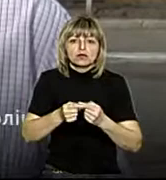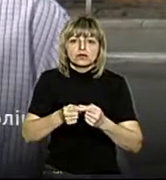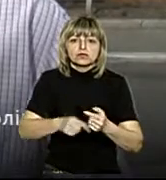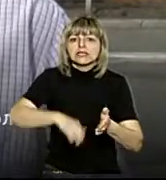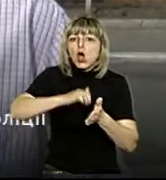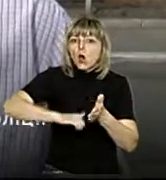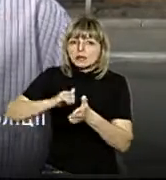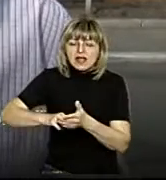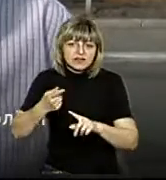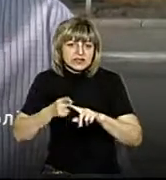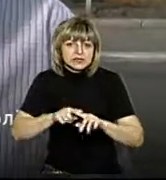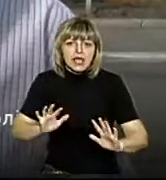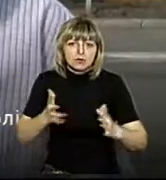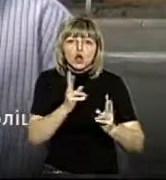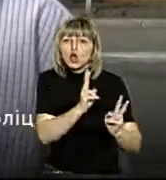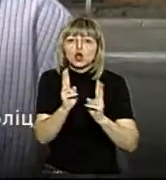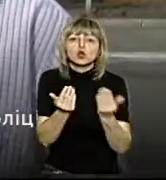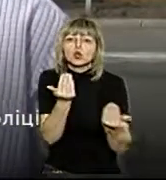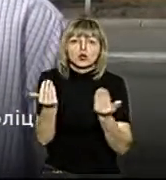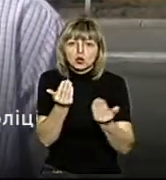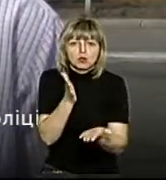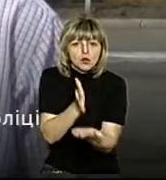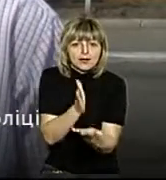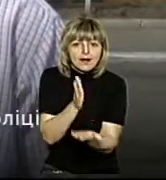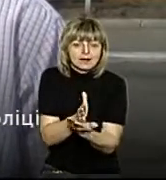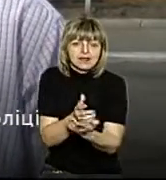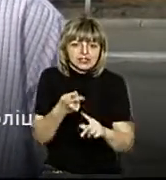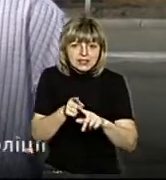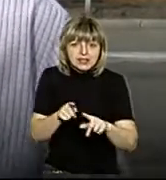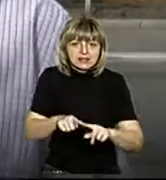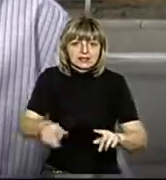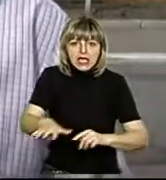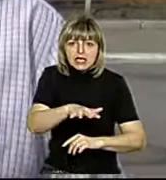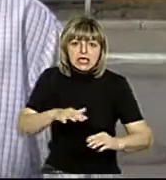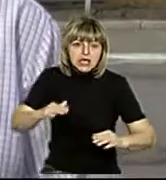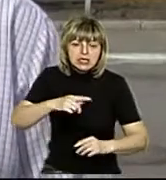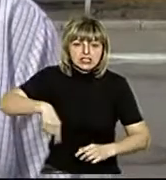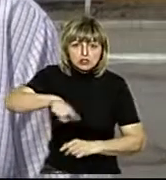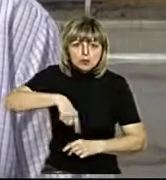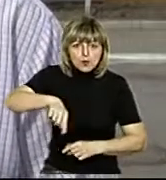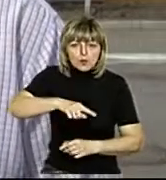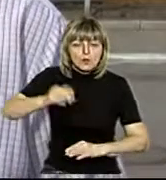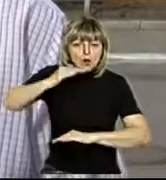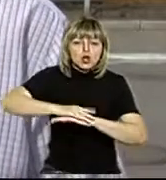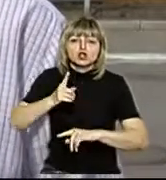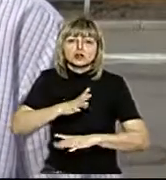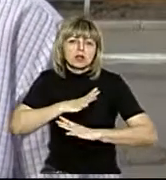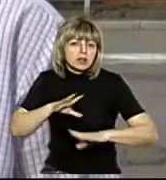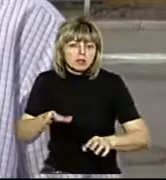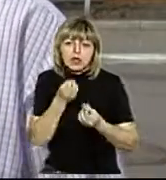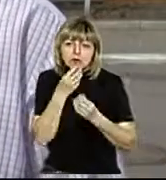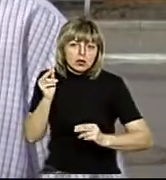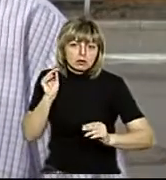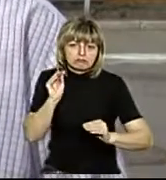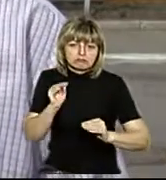даної події, кому належить дана споруда і чому вона не була в певному мірі